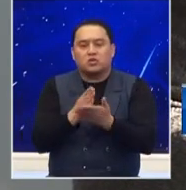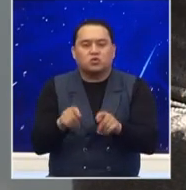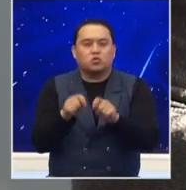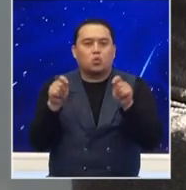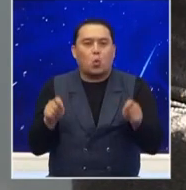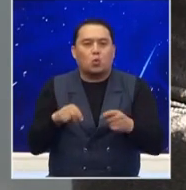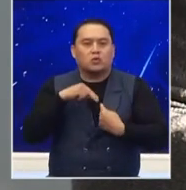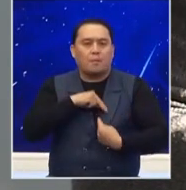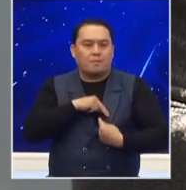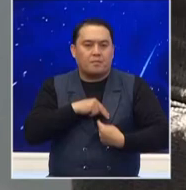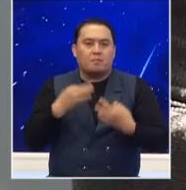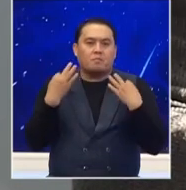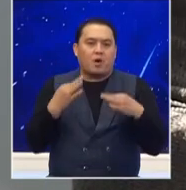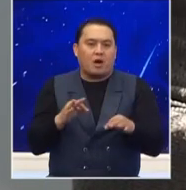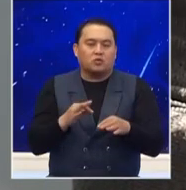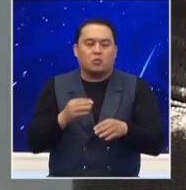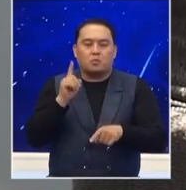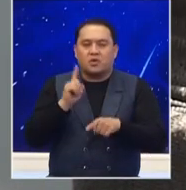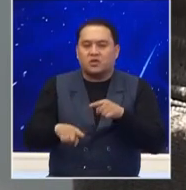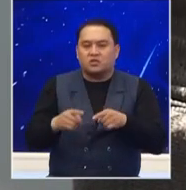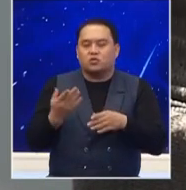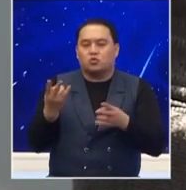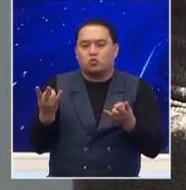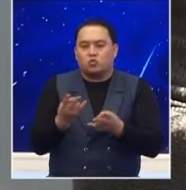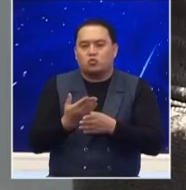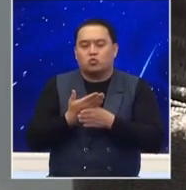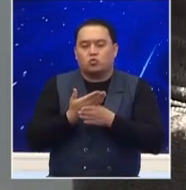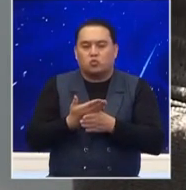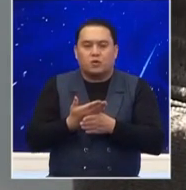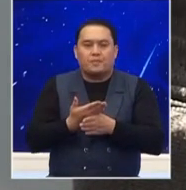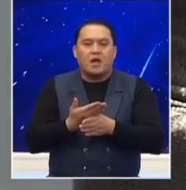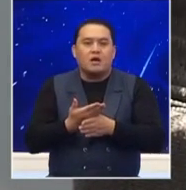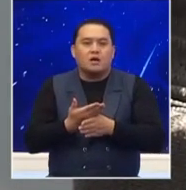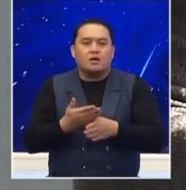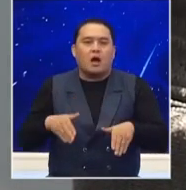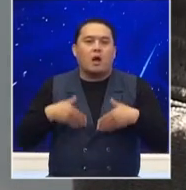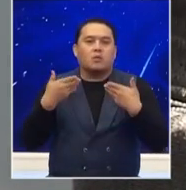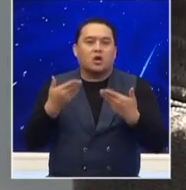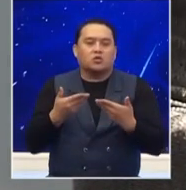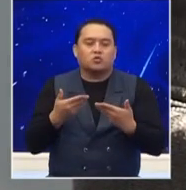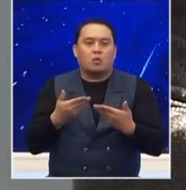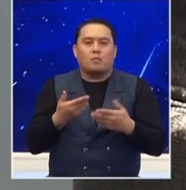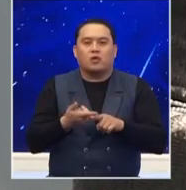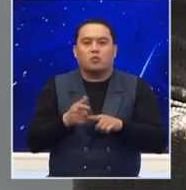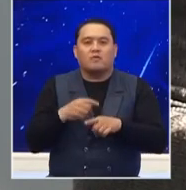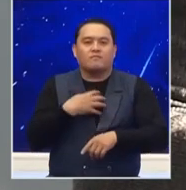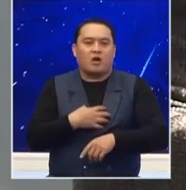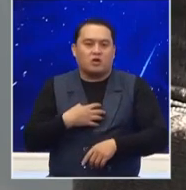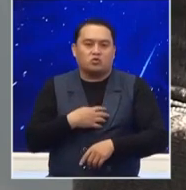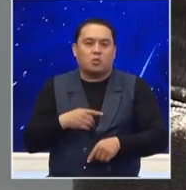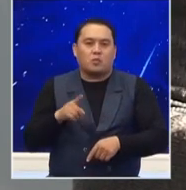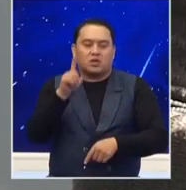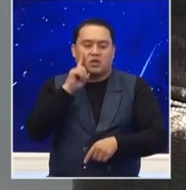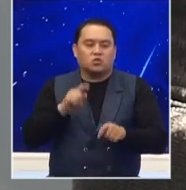условия для труда медика позволяют им оказывать жителям необходимые медицинские услуги. Я часто обращаюсь в больницу, и потому мне важно, что здесь